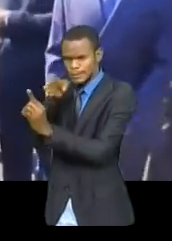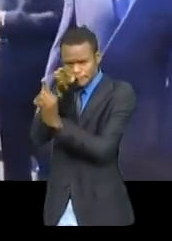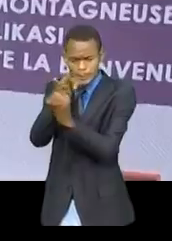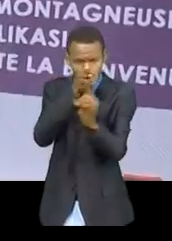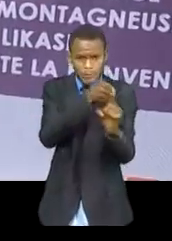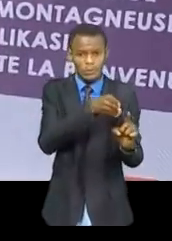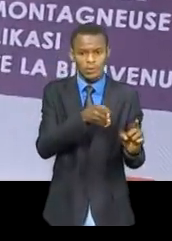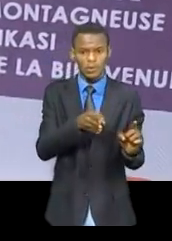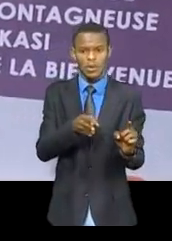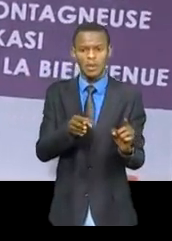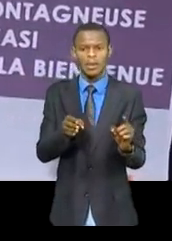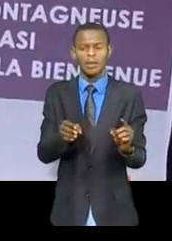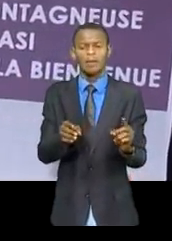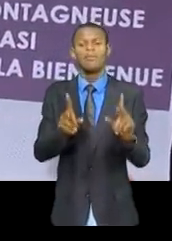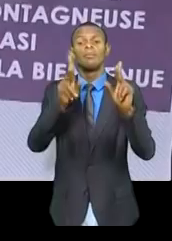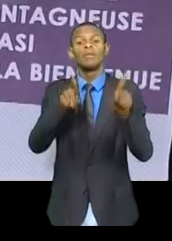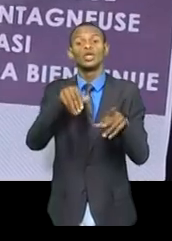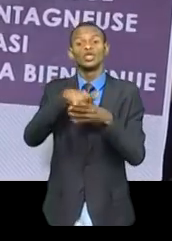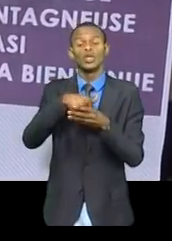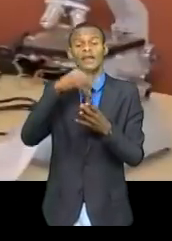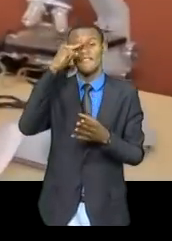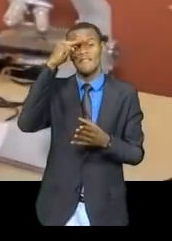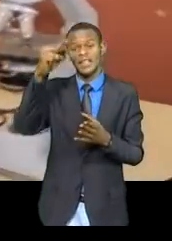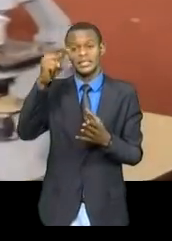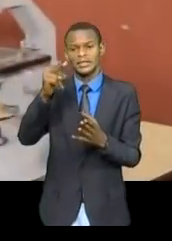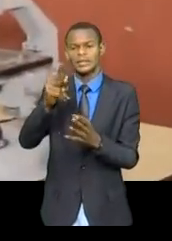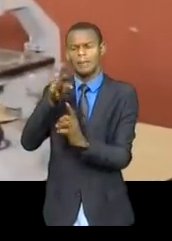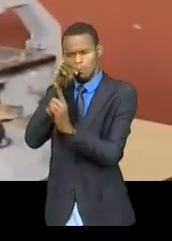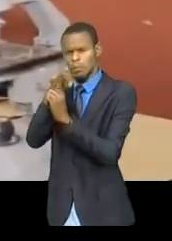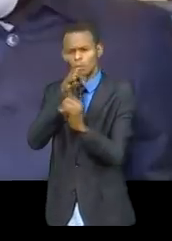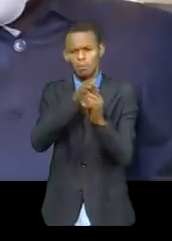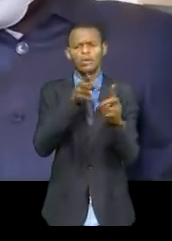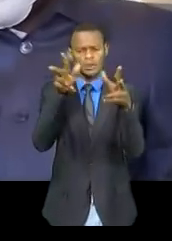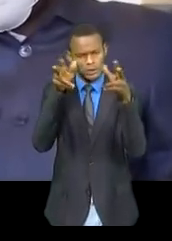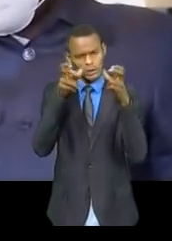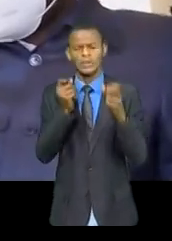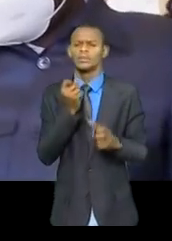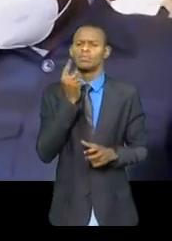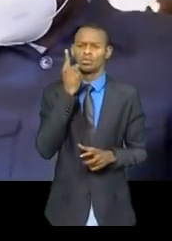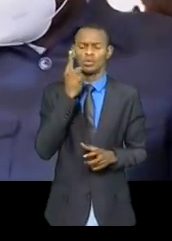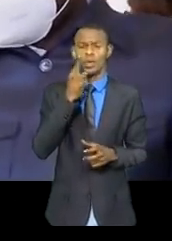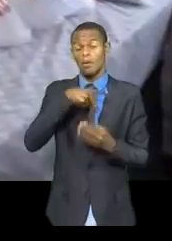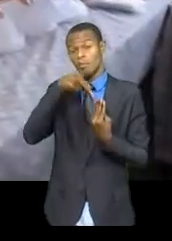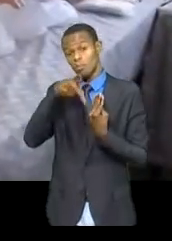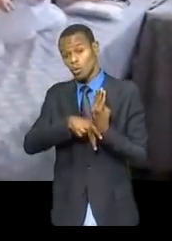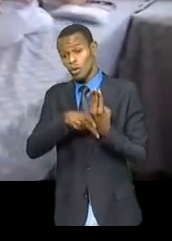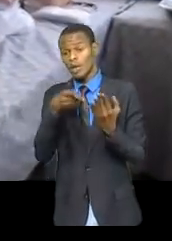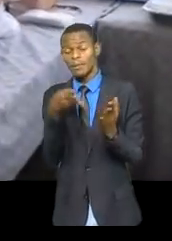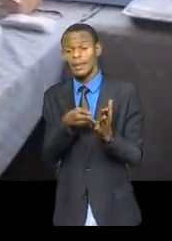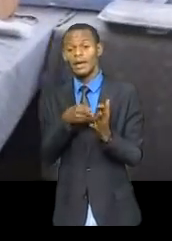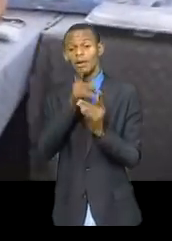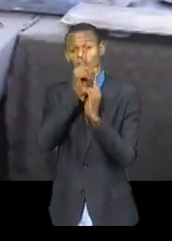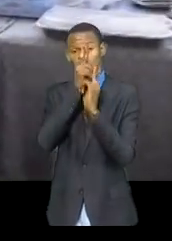universitaire PECPESU. Programme qui consiste à équiper les instituts supérieurs techniques et écoles d'application de